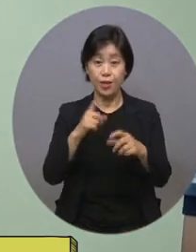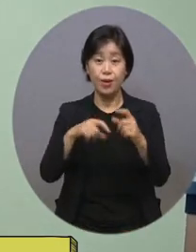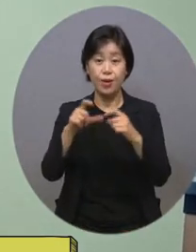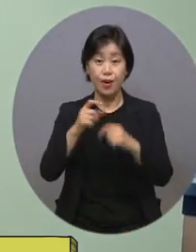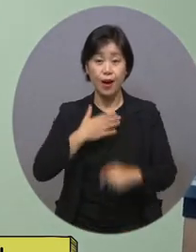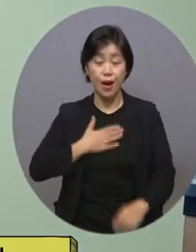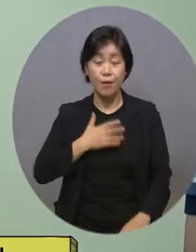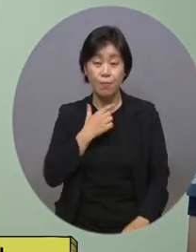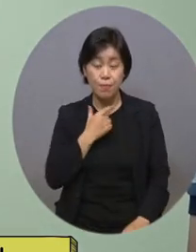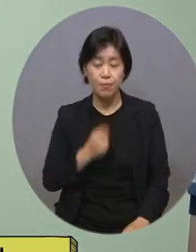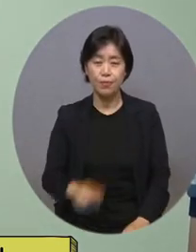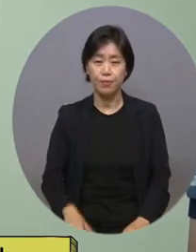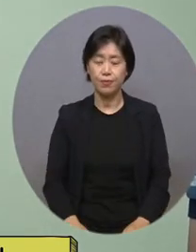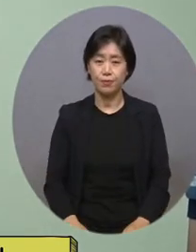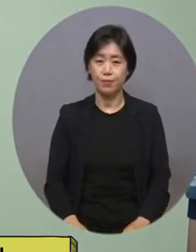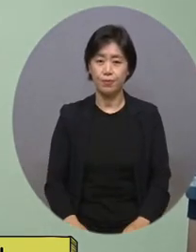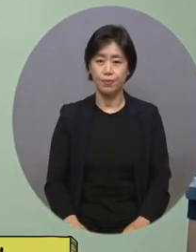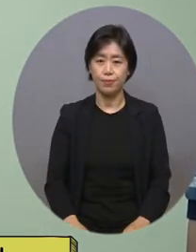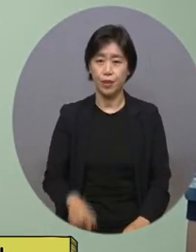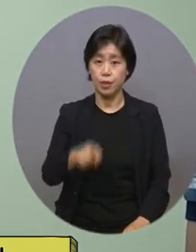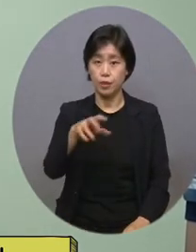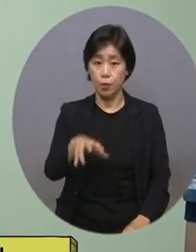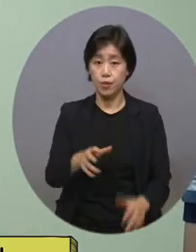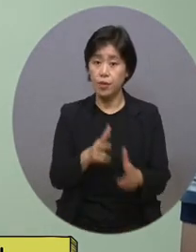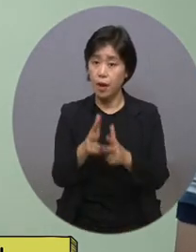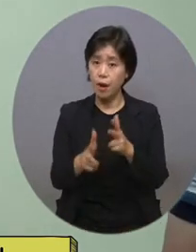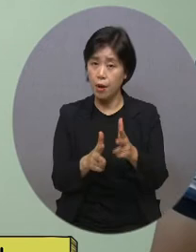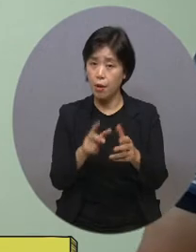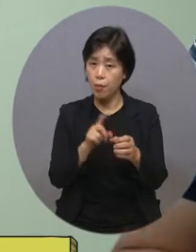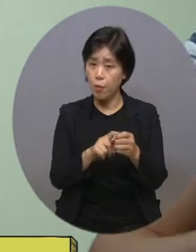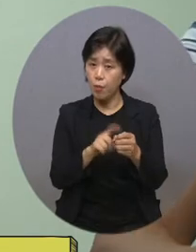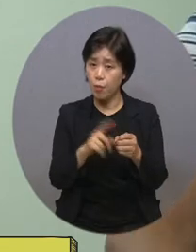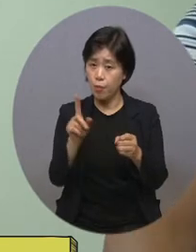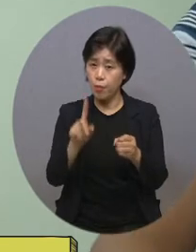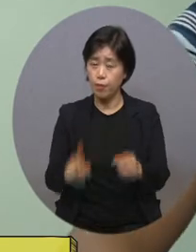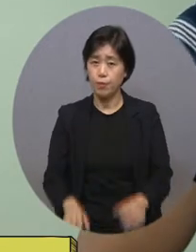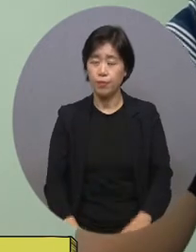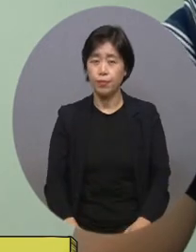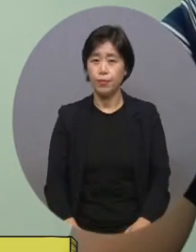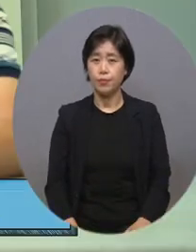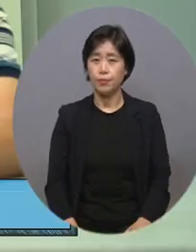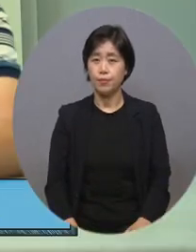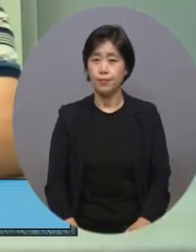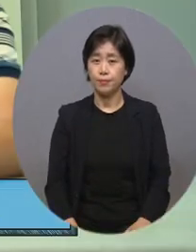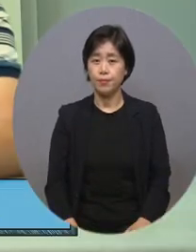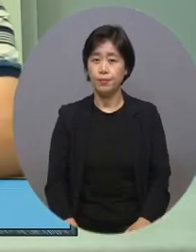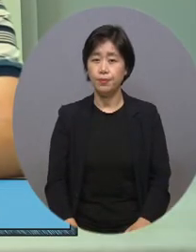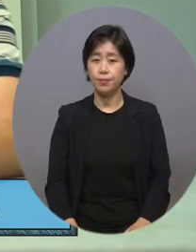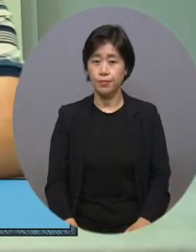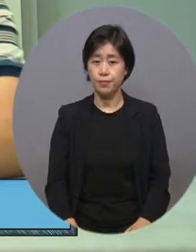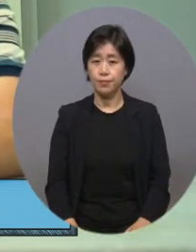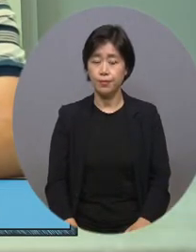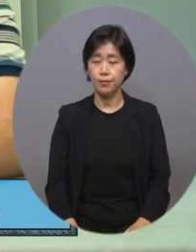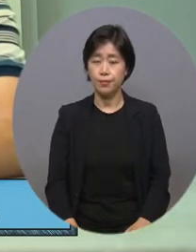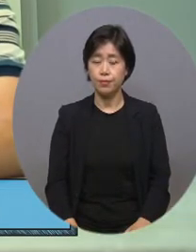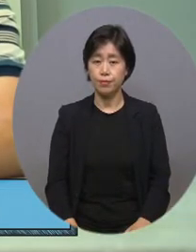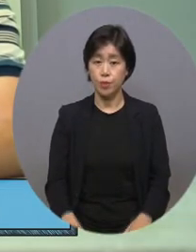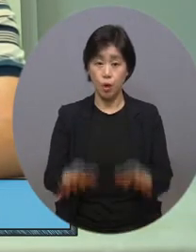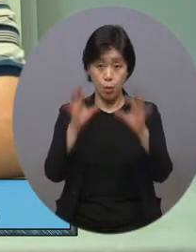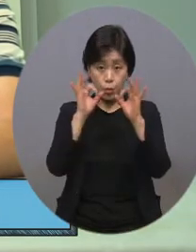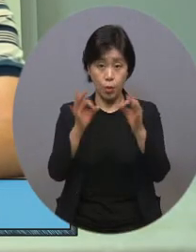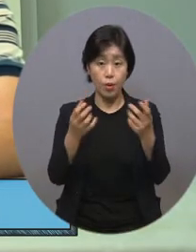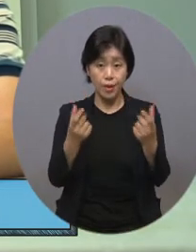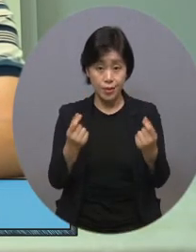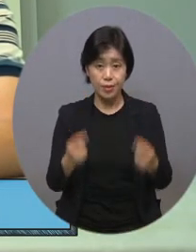알아보고자 하는데요. 예. 여기 지금 주력 사업이 그러면 또 어떤 예. 게 있으신지 설명 부탁드릴게요. 지금 앞서 보셨듯이